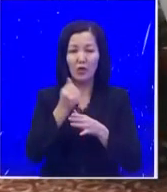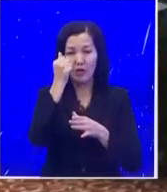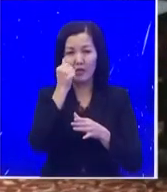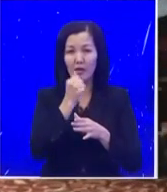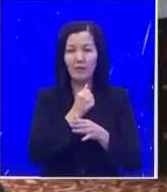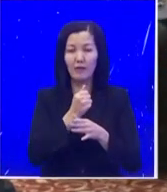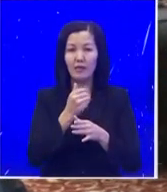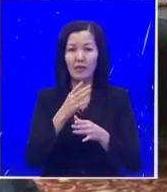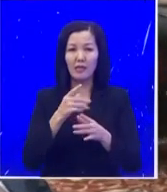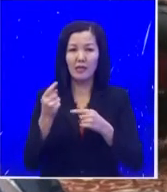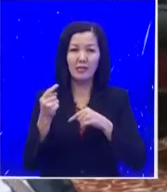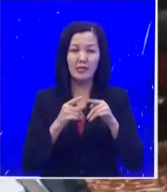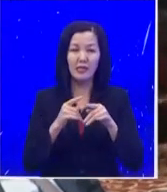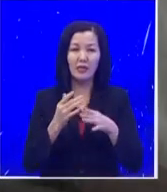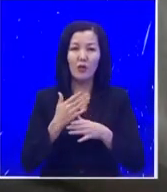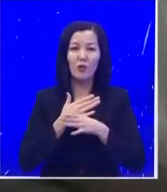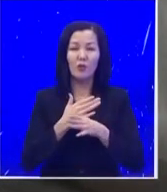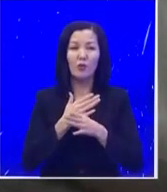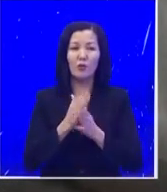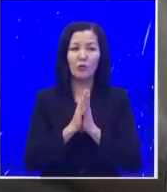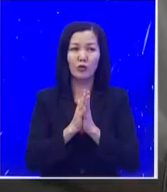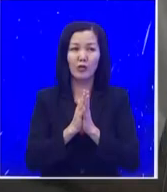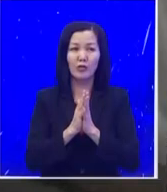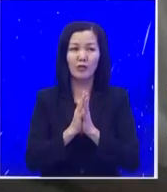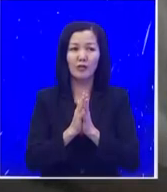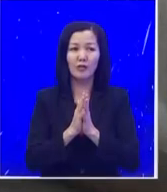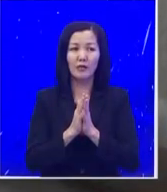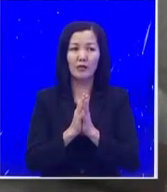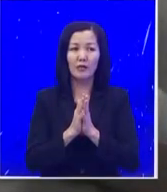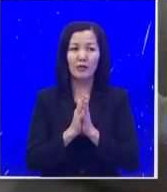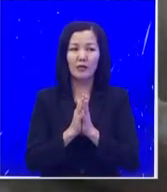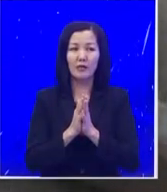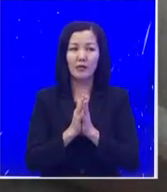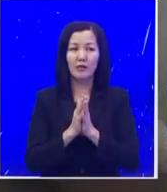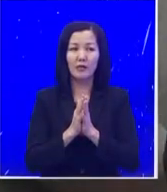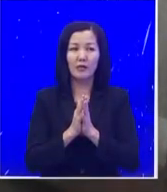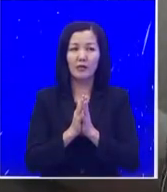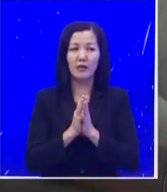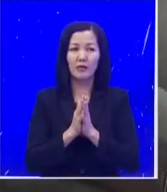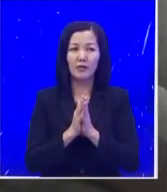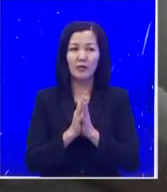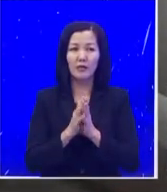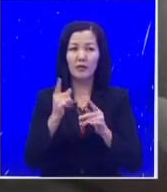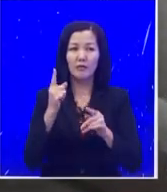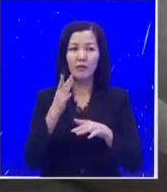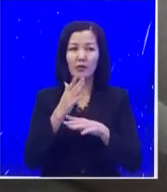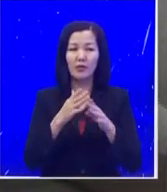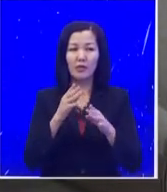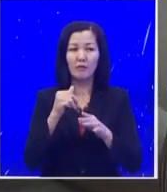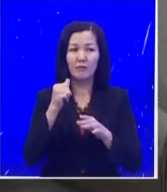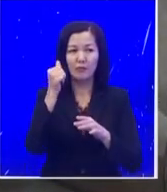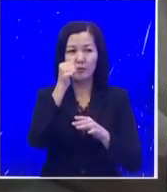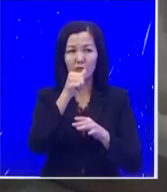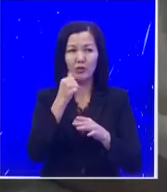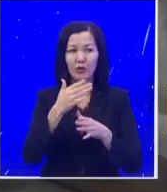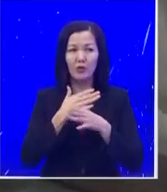ісін ілгерле түсуге қолдау сұрады. Банкет олында тұрып өз алынтырмасына келіп түрде, бір жарын жыл бойы қолмай келесі көбейін